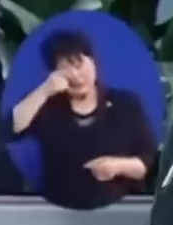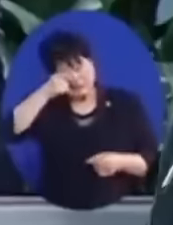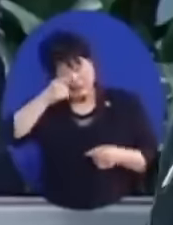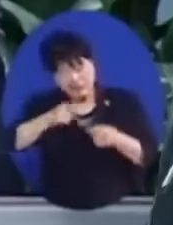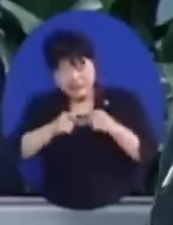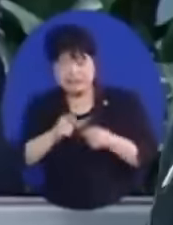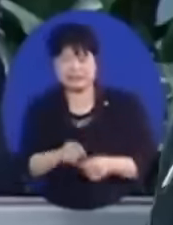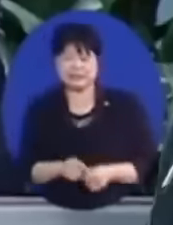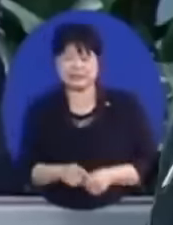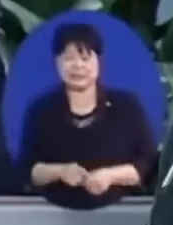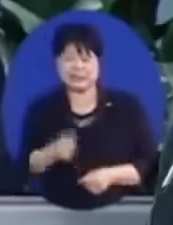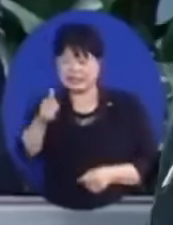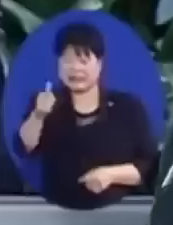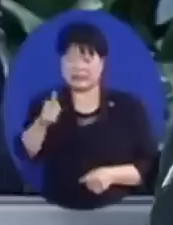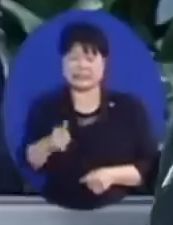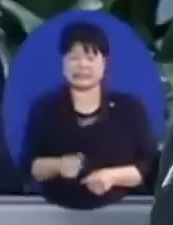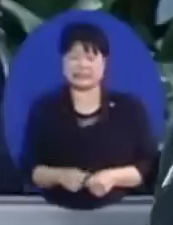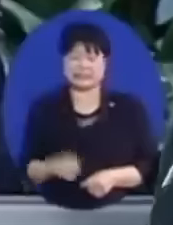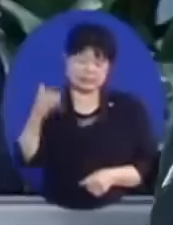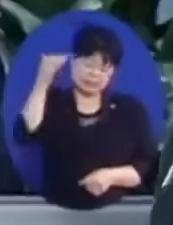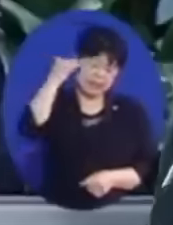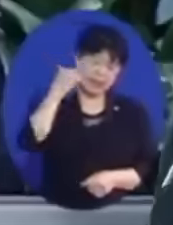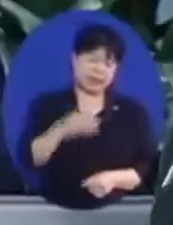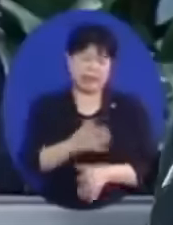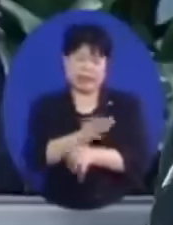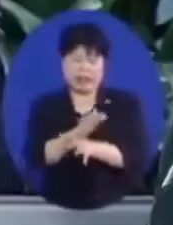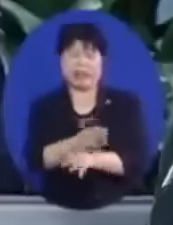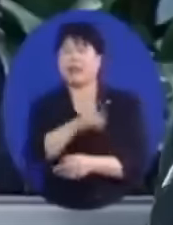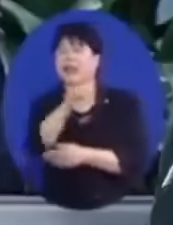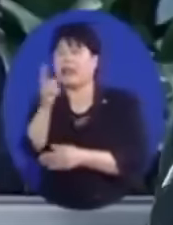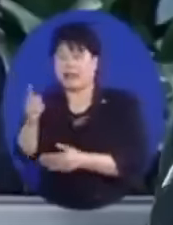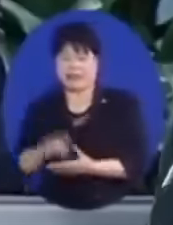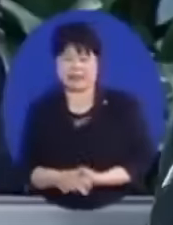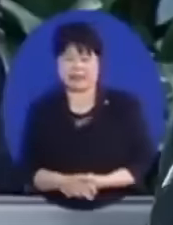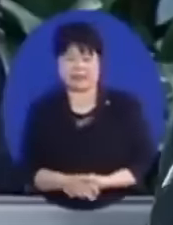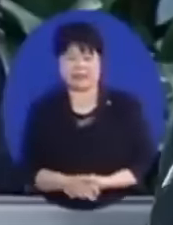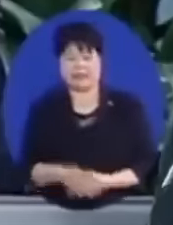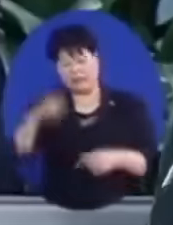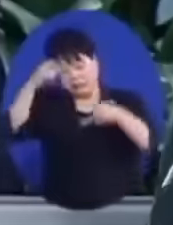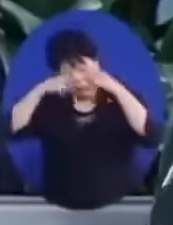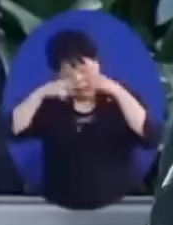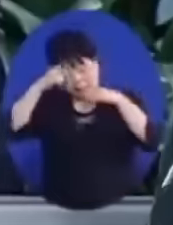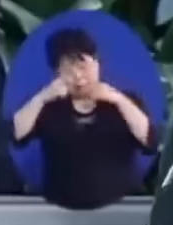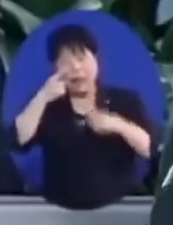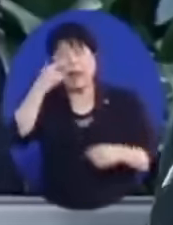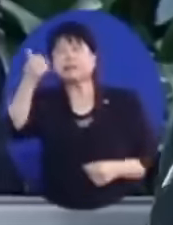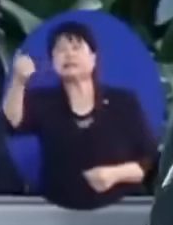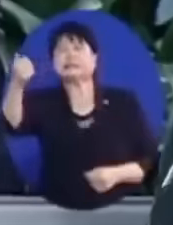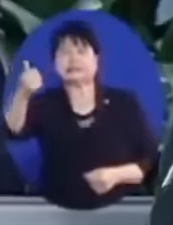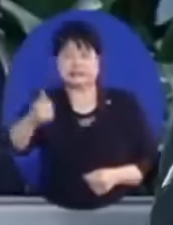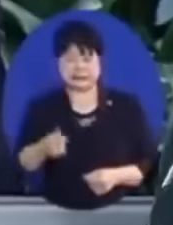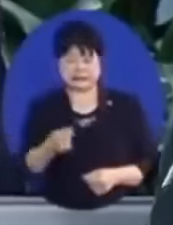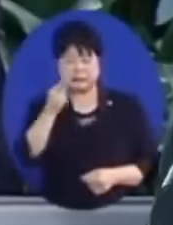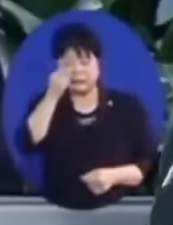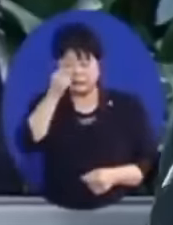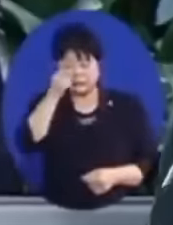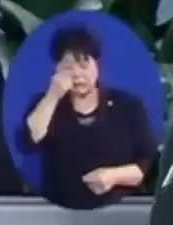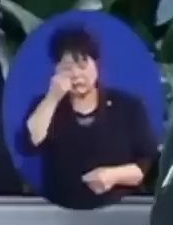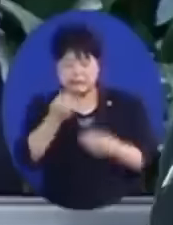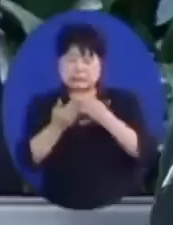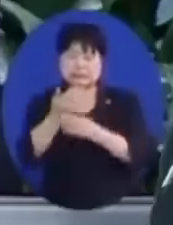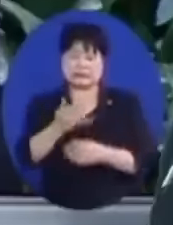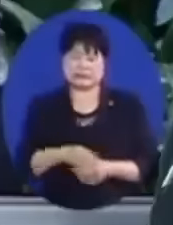나서 남학생들이 조롱을 하고 손가락질을 했습니다. 그 울면서 아버지에게 오니까 아버지가 품에